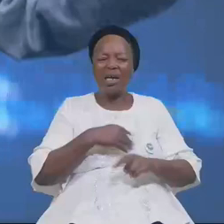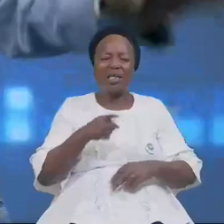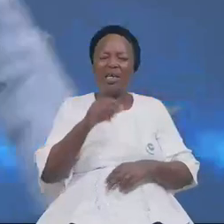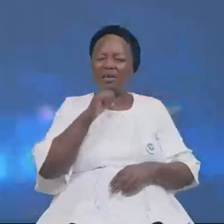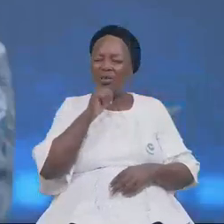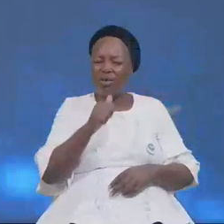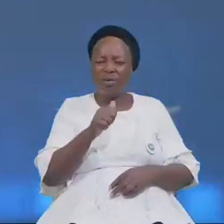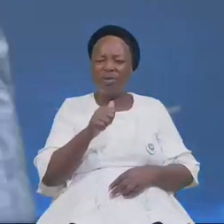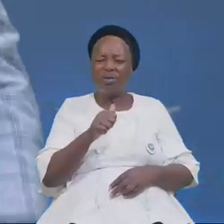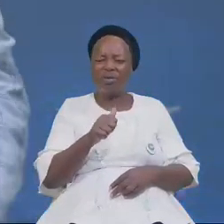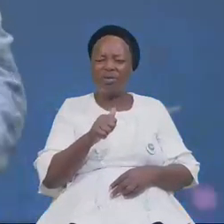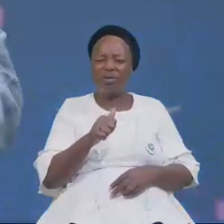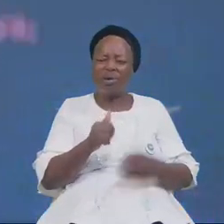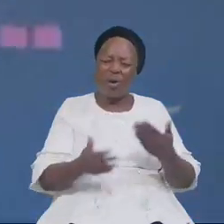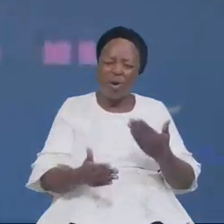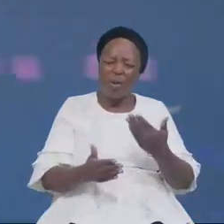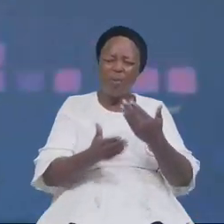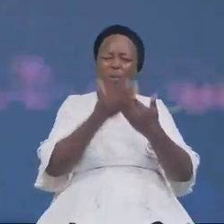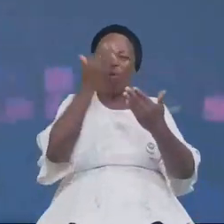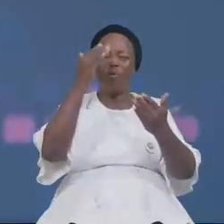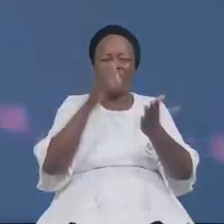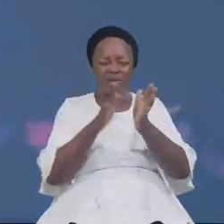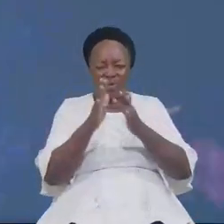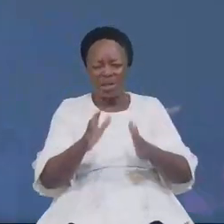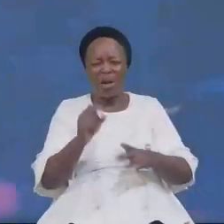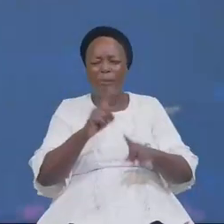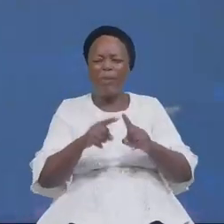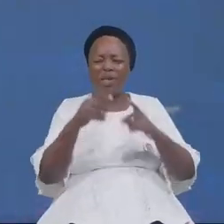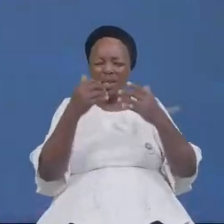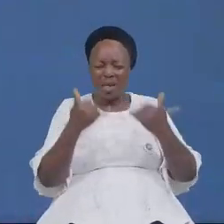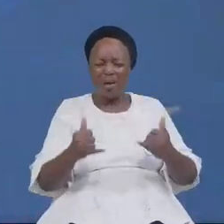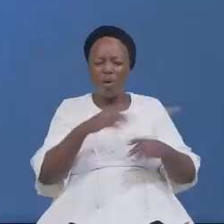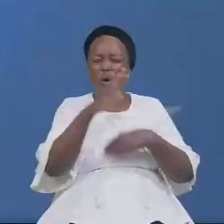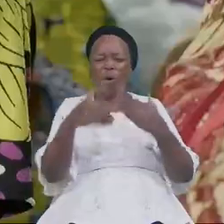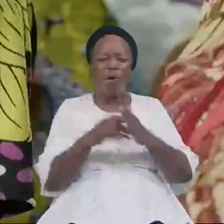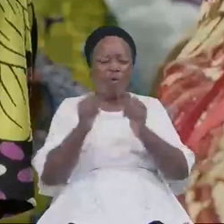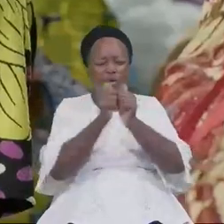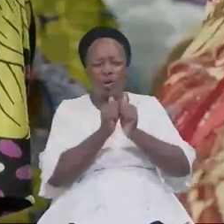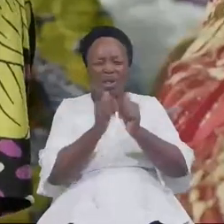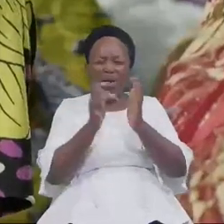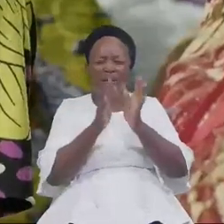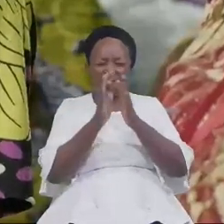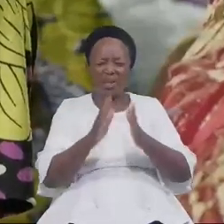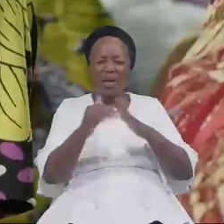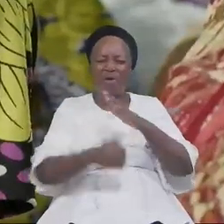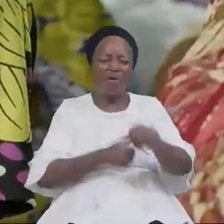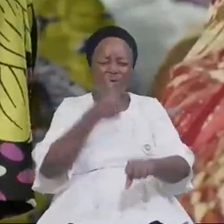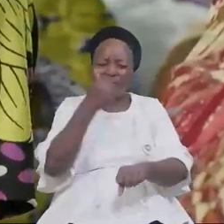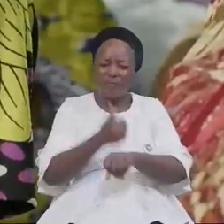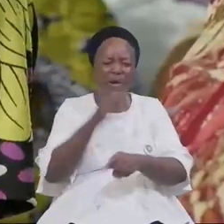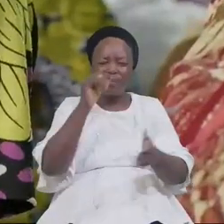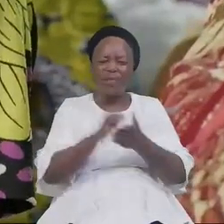plus des quasi-chrétiens, ils sont maintenant des chrétiens entiers. Confirme